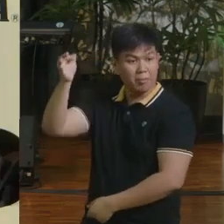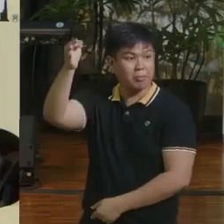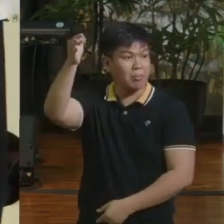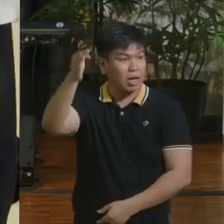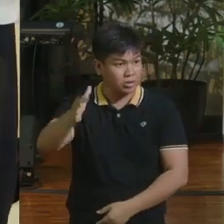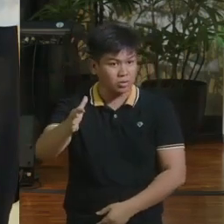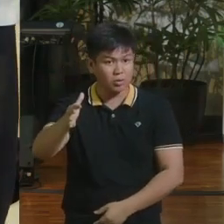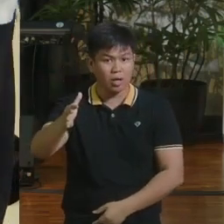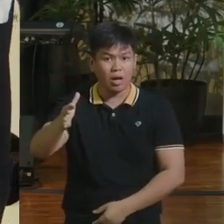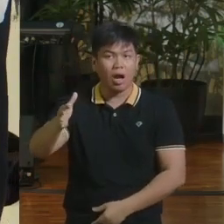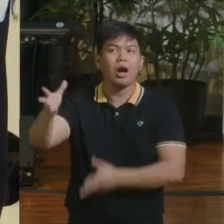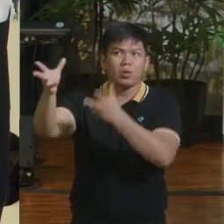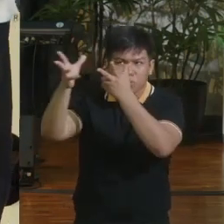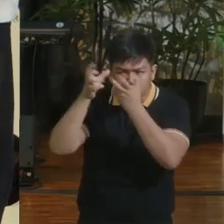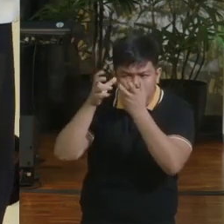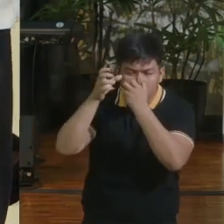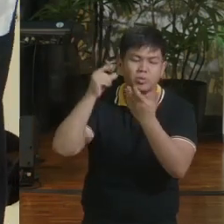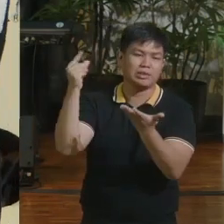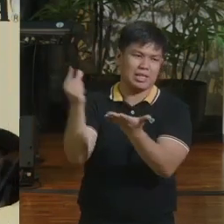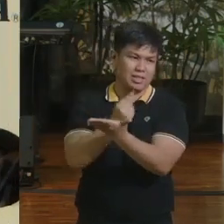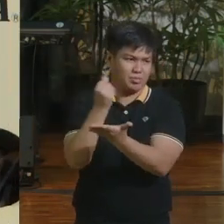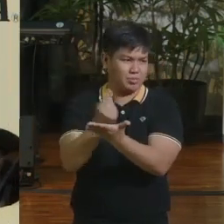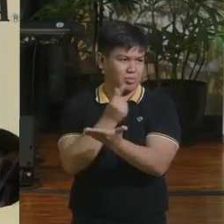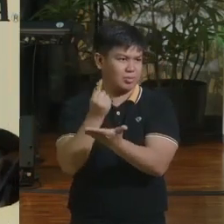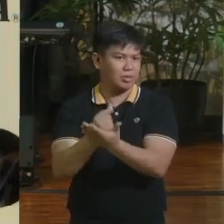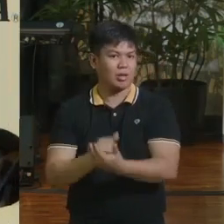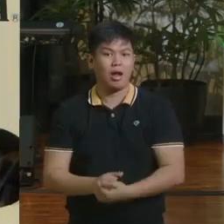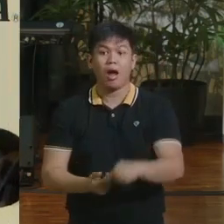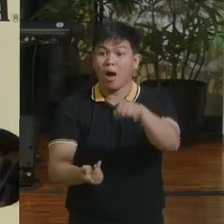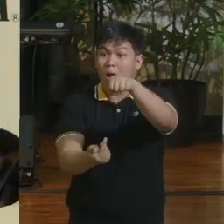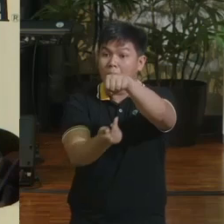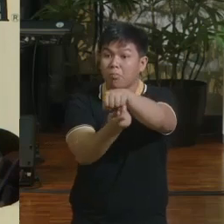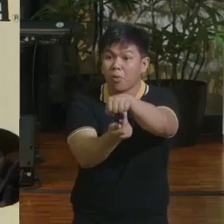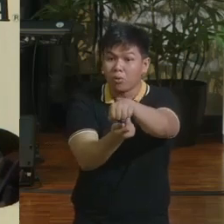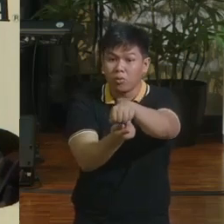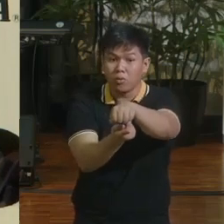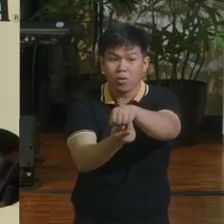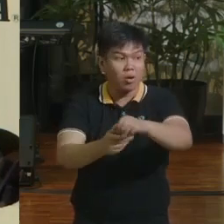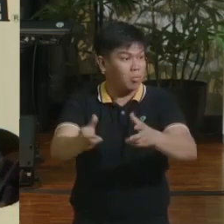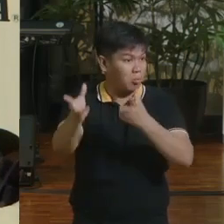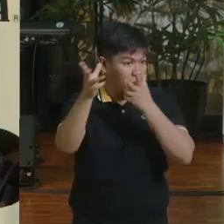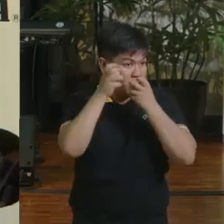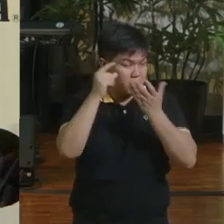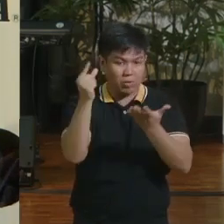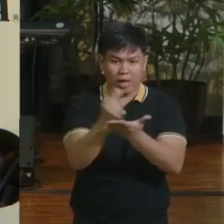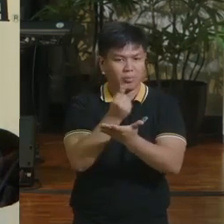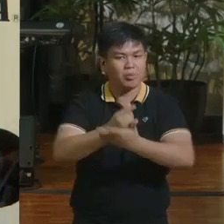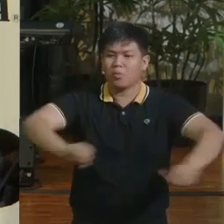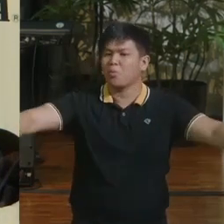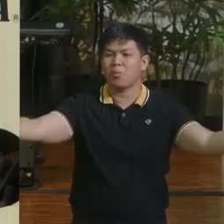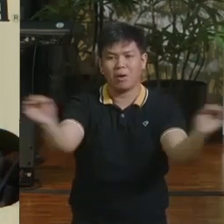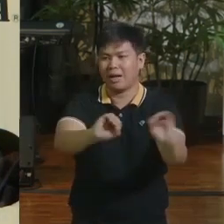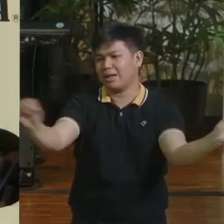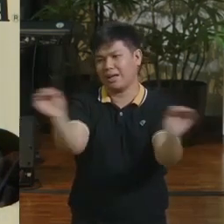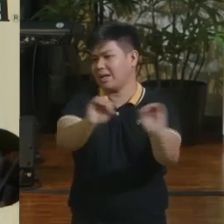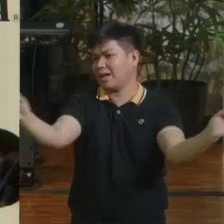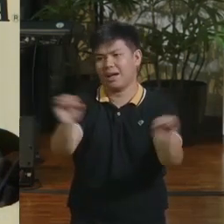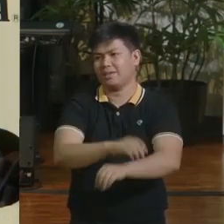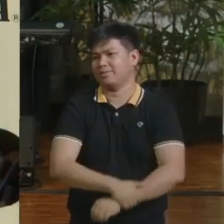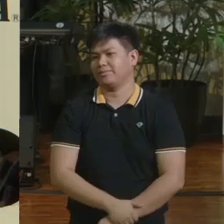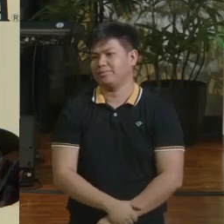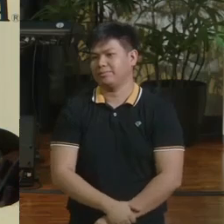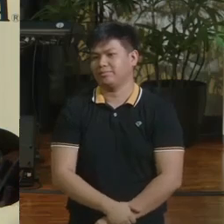pong nag-share ng gospel sa amin. Si Pablo po, hindi nagmula na kahit sinong tao,